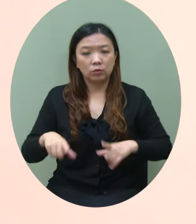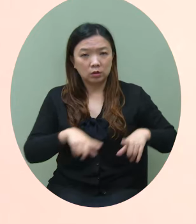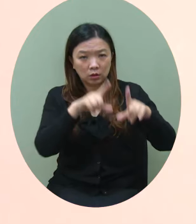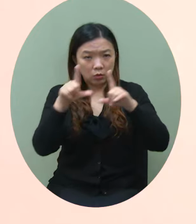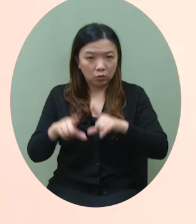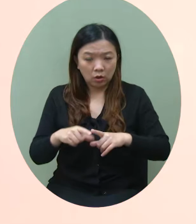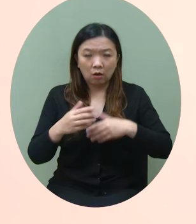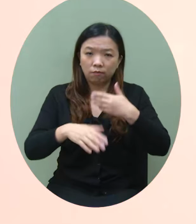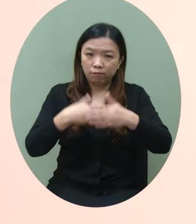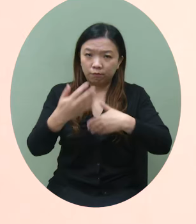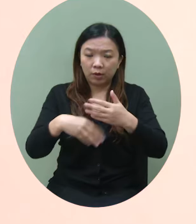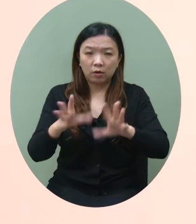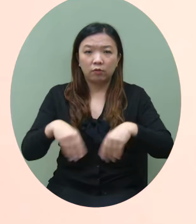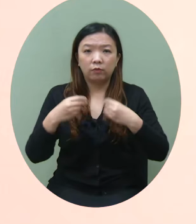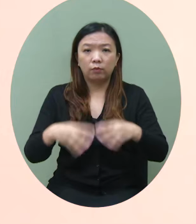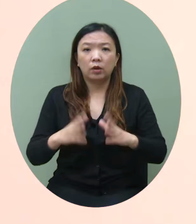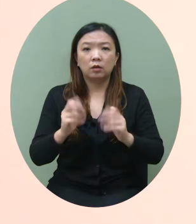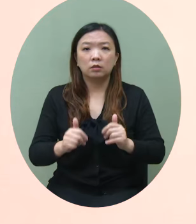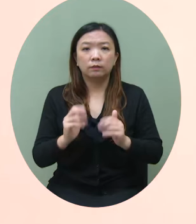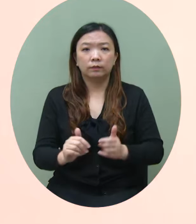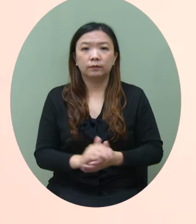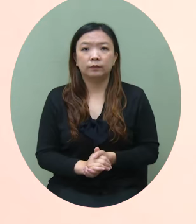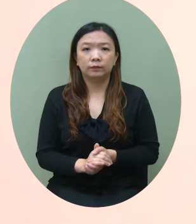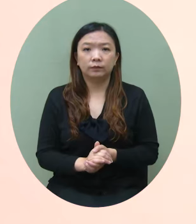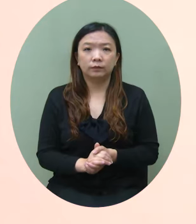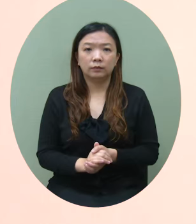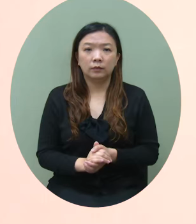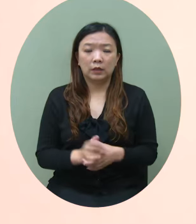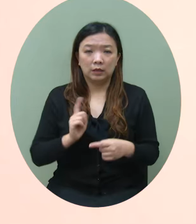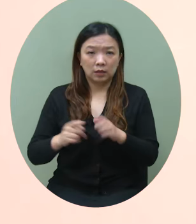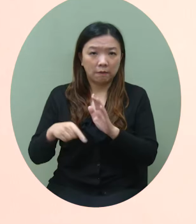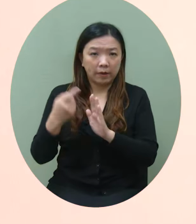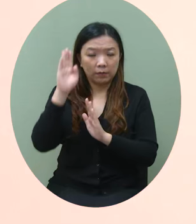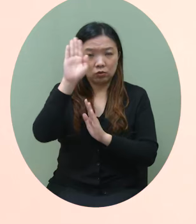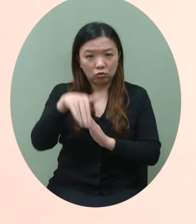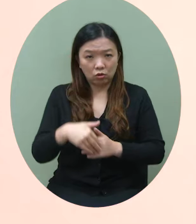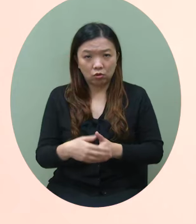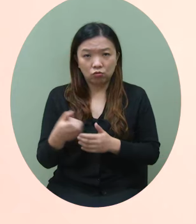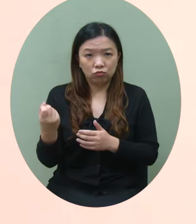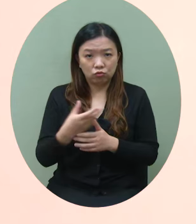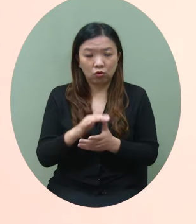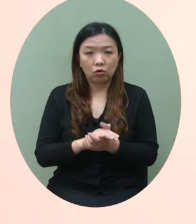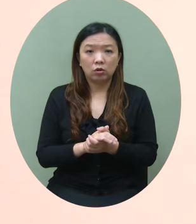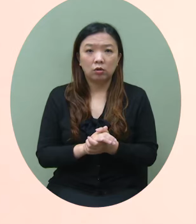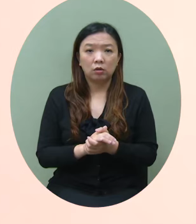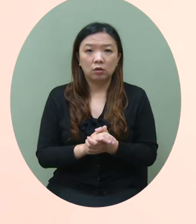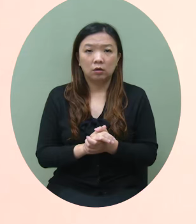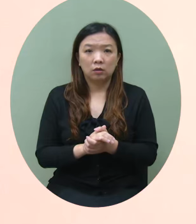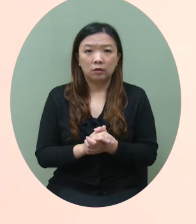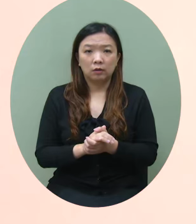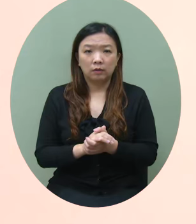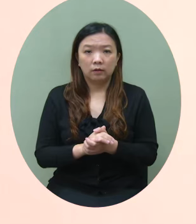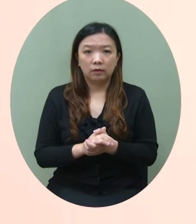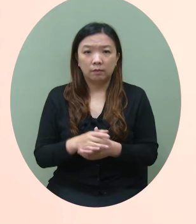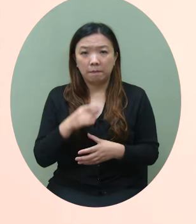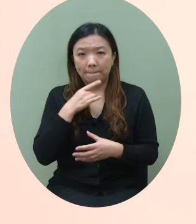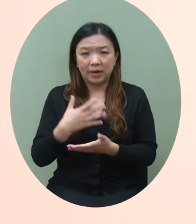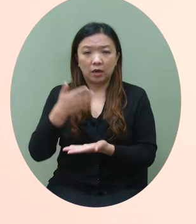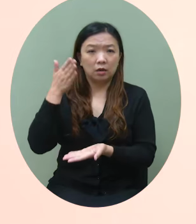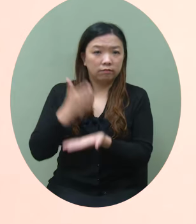逐步有序地回復正常而且要盡量避免在日後再一刀切這樣去將